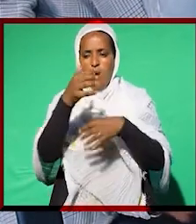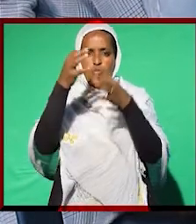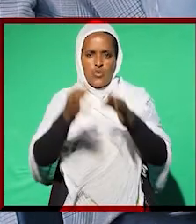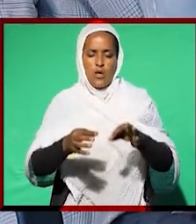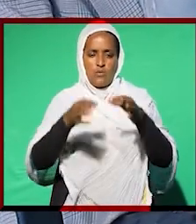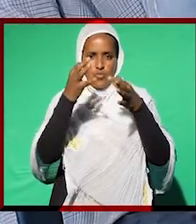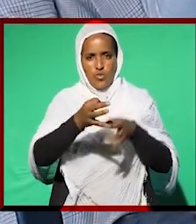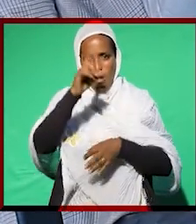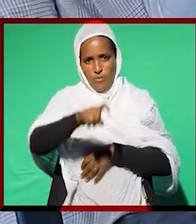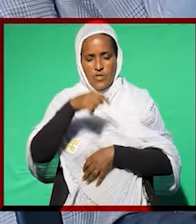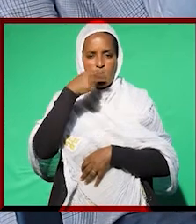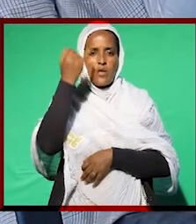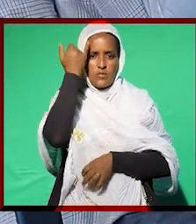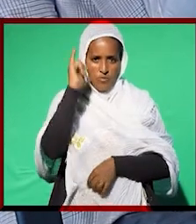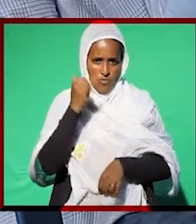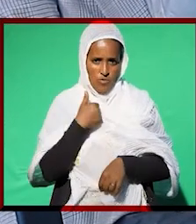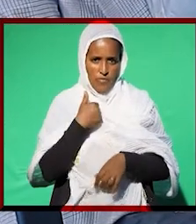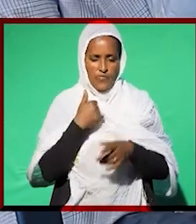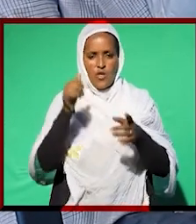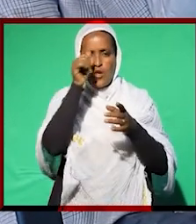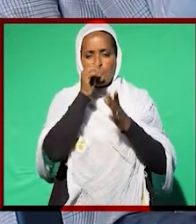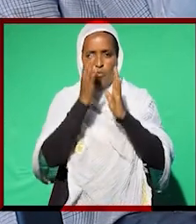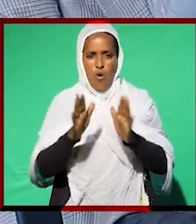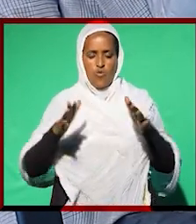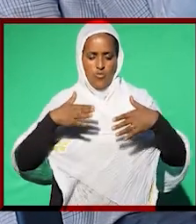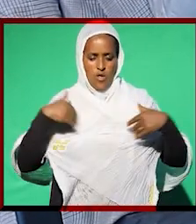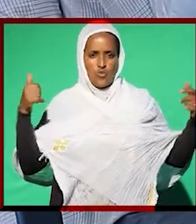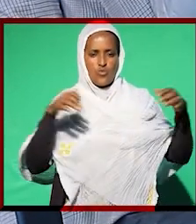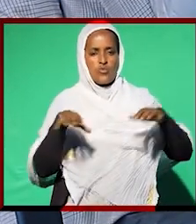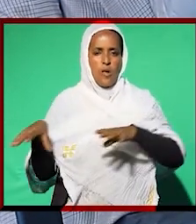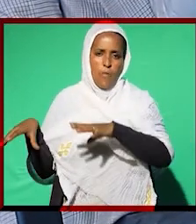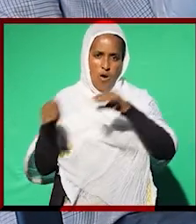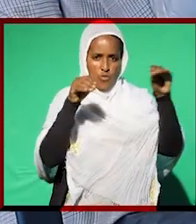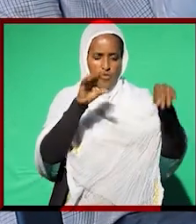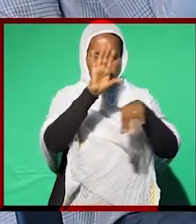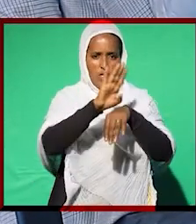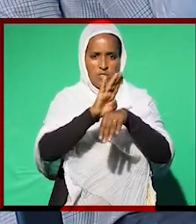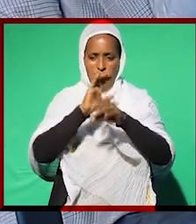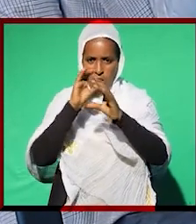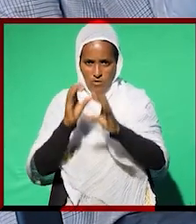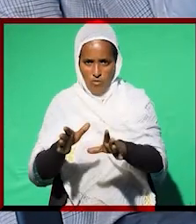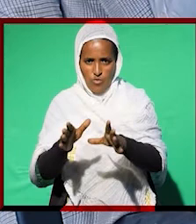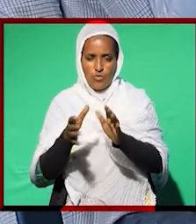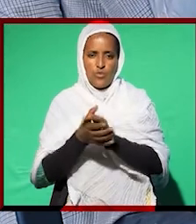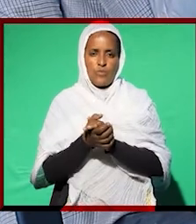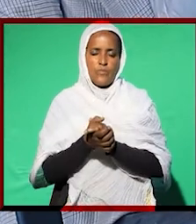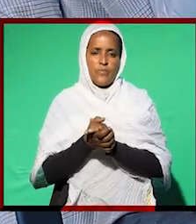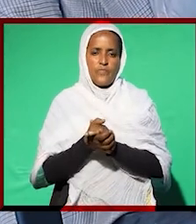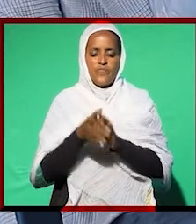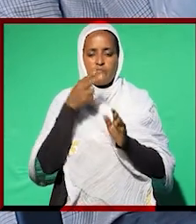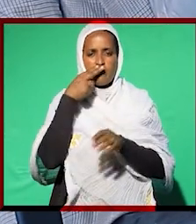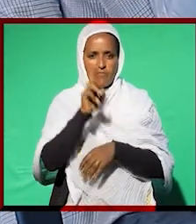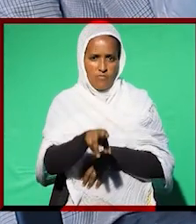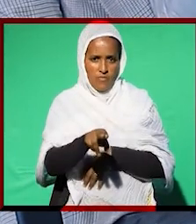እንዳውም ሌላ ውሳኔ መወሰን ነበረበት ብዬ አስባለሁ። ኢትዮጵያውያን ወጣቶች ተማሪዎች ቤተክርስቲያን እንዳስተማራቻቸው